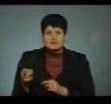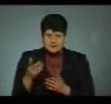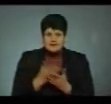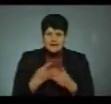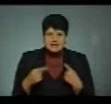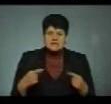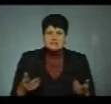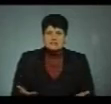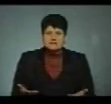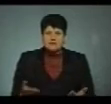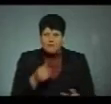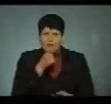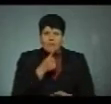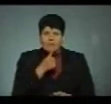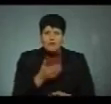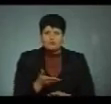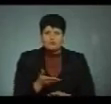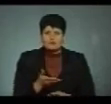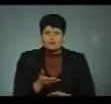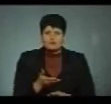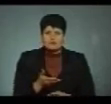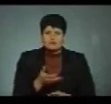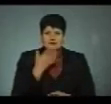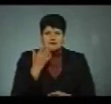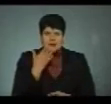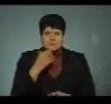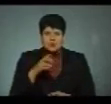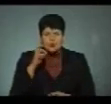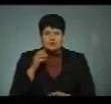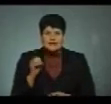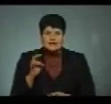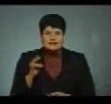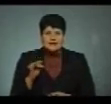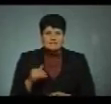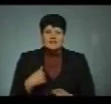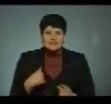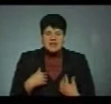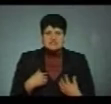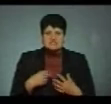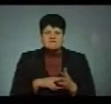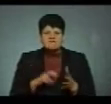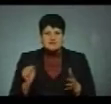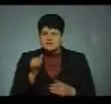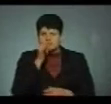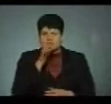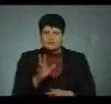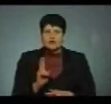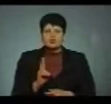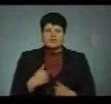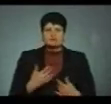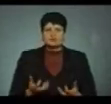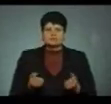різниця? Попробуйте вирватися від теплокомуненерго. Вони тобі відкрито говорять, від нас неможливо вирватися. Хто нас буде